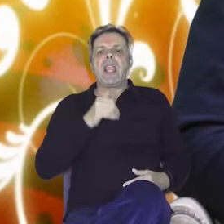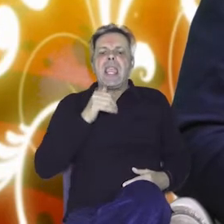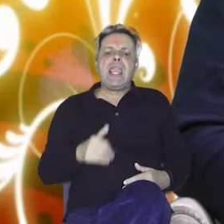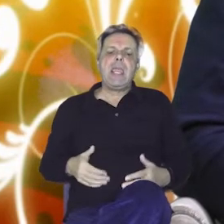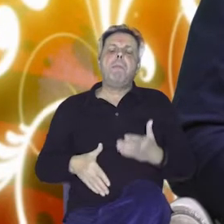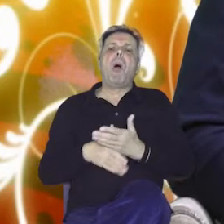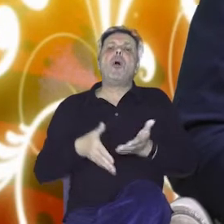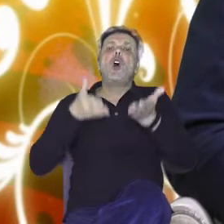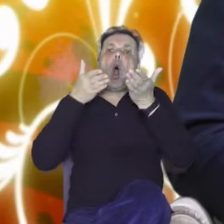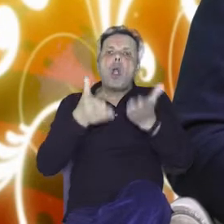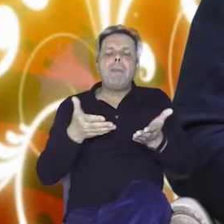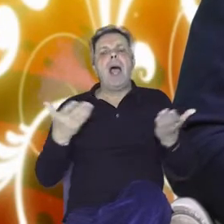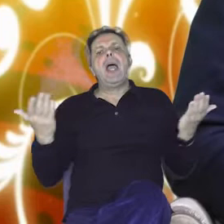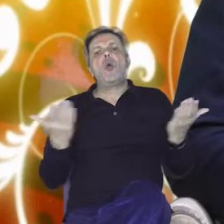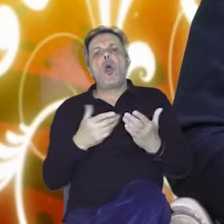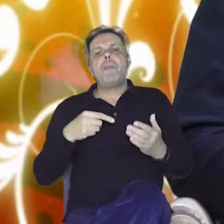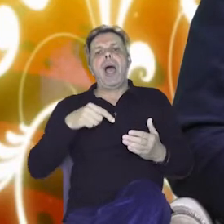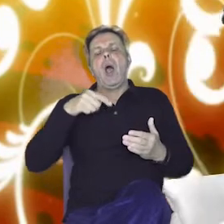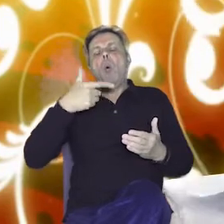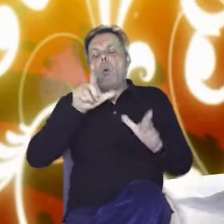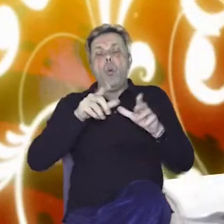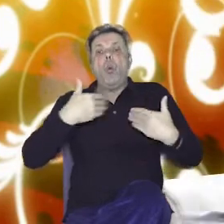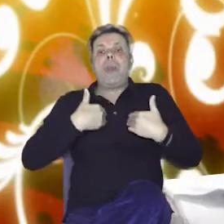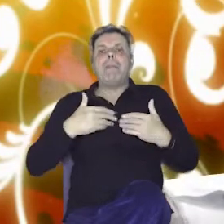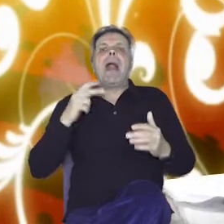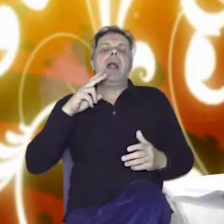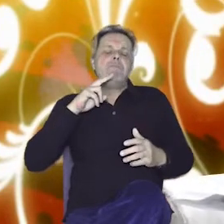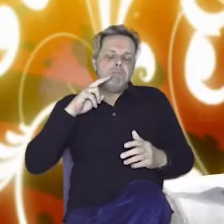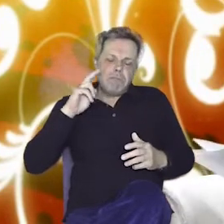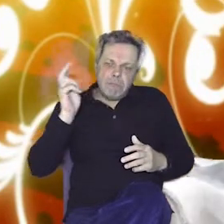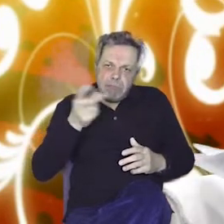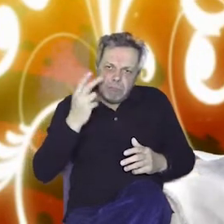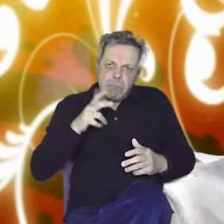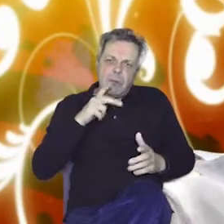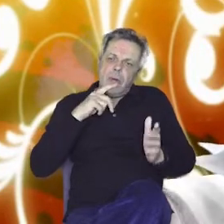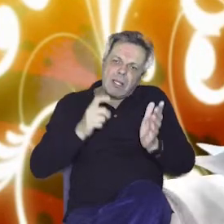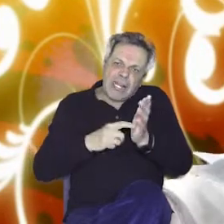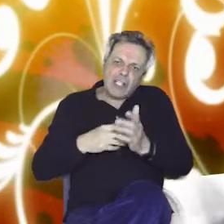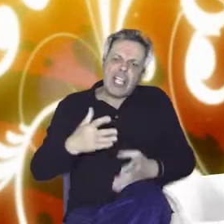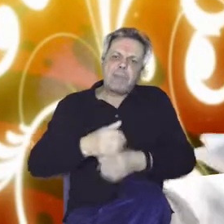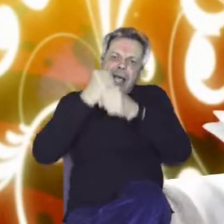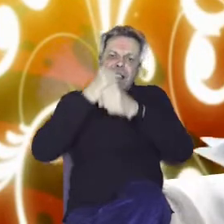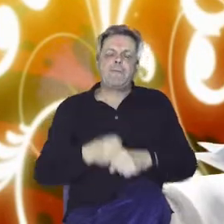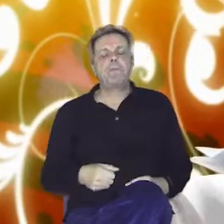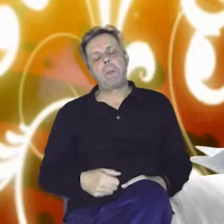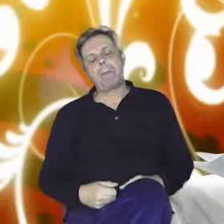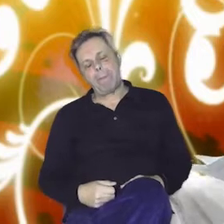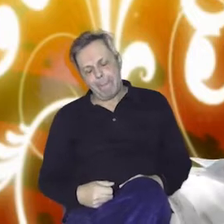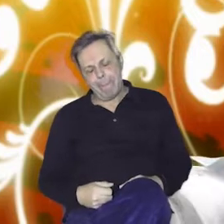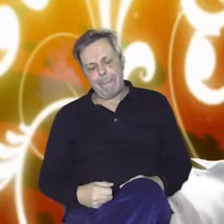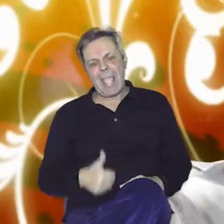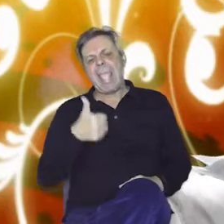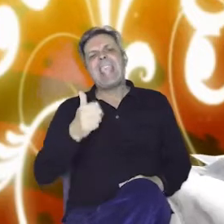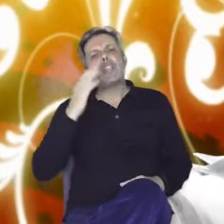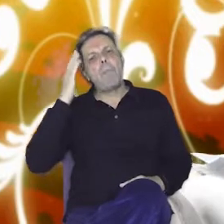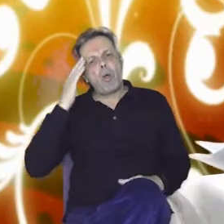onima koji u nama traže spas. Vi ste jedno svoje poglavlje posvetili,